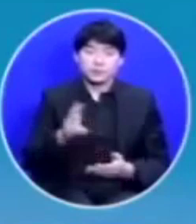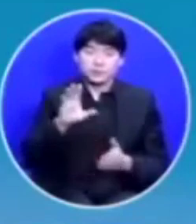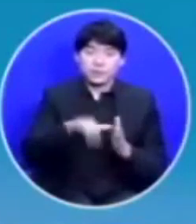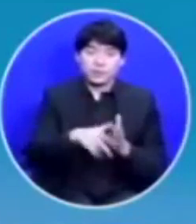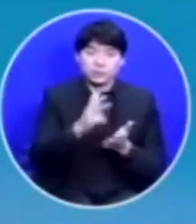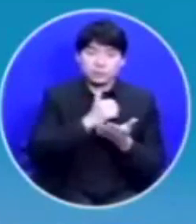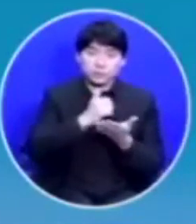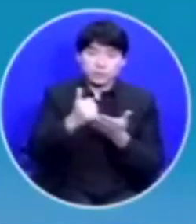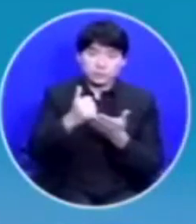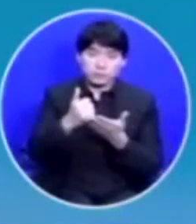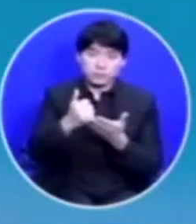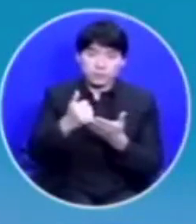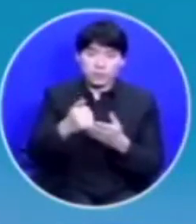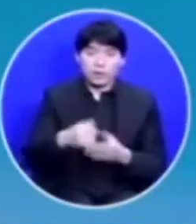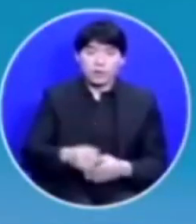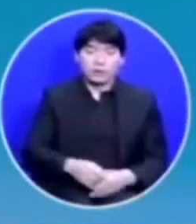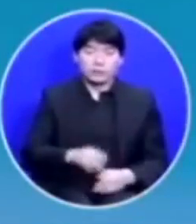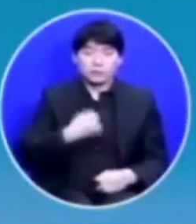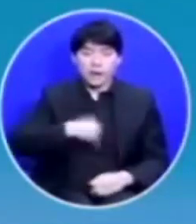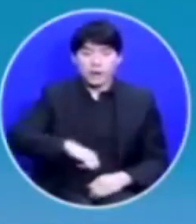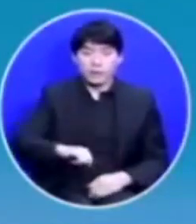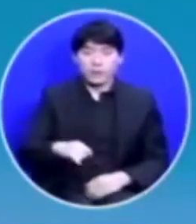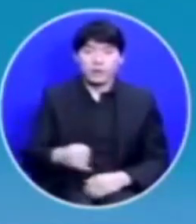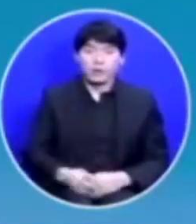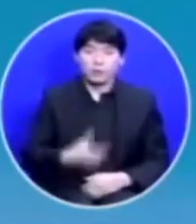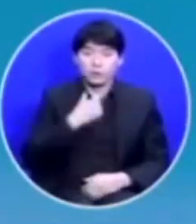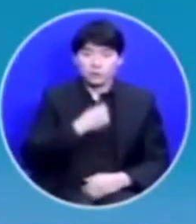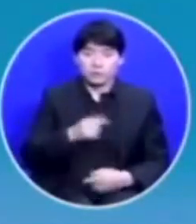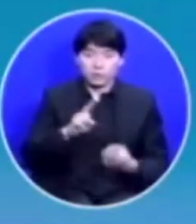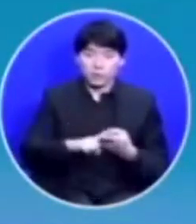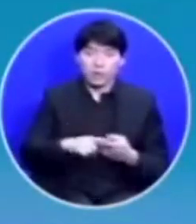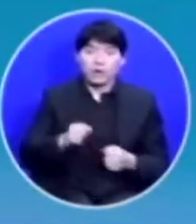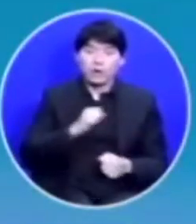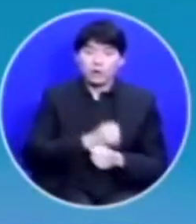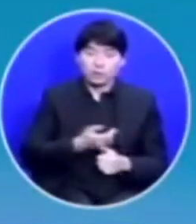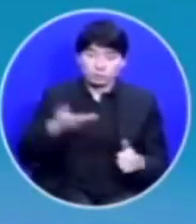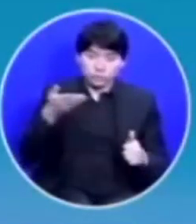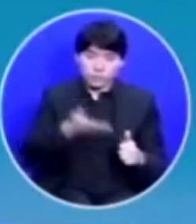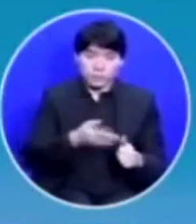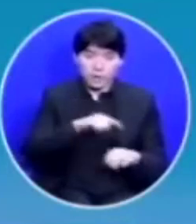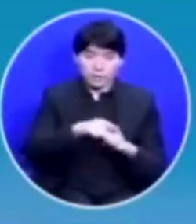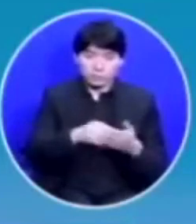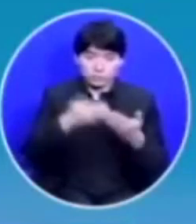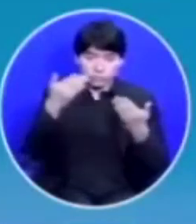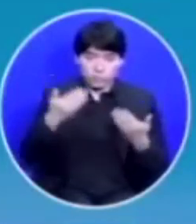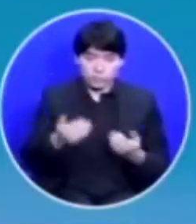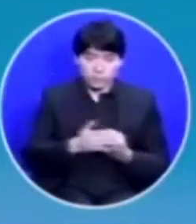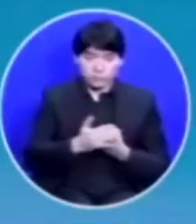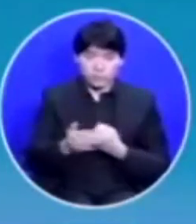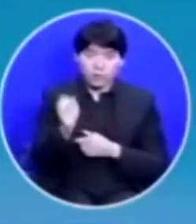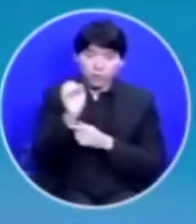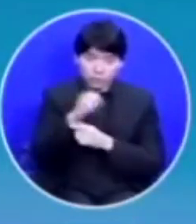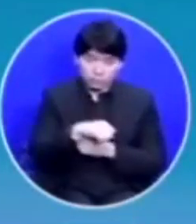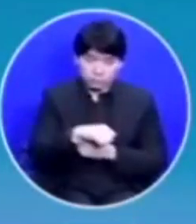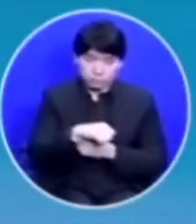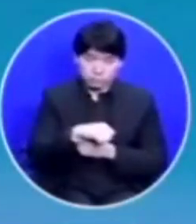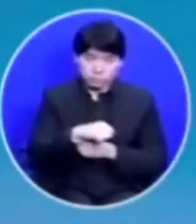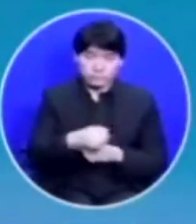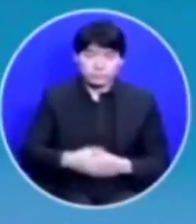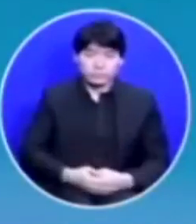그 딸아이의 소원을 들어 주라 한주가 놀게 해 주라 하는 마음을 주셔서 허락을 해 주었답니다